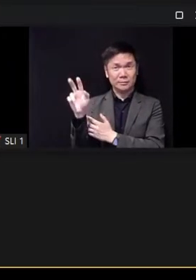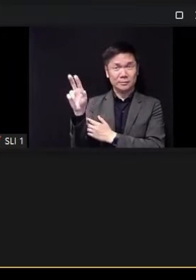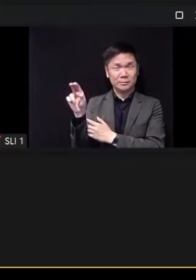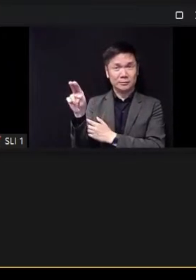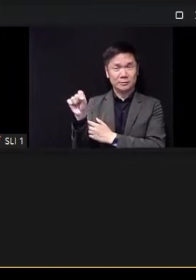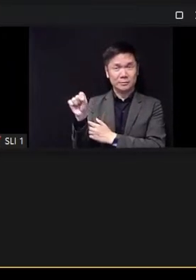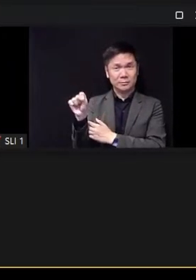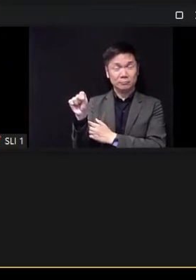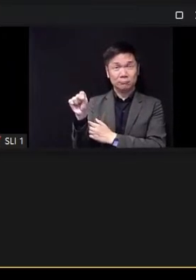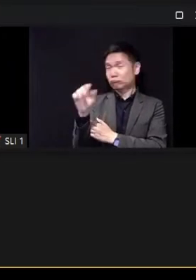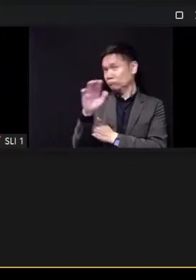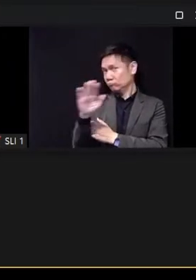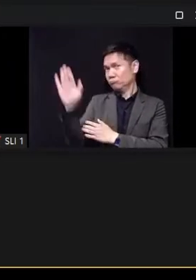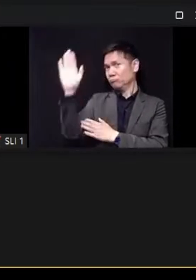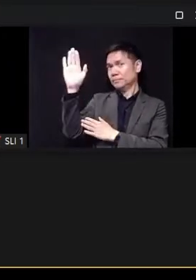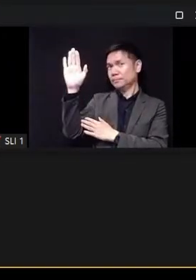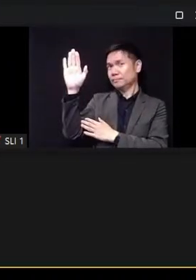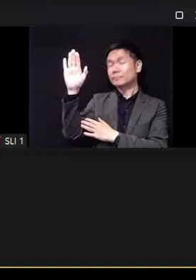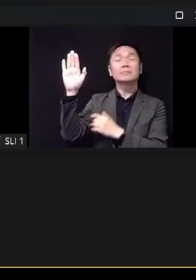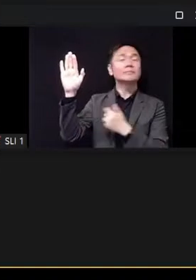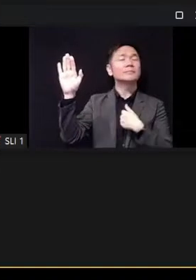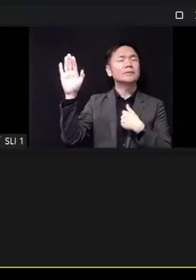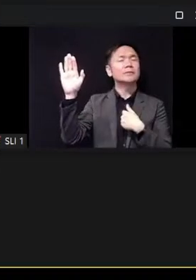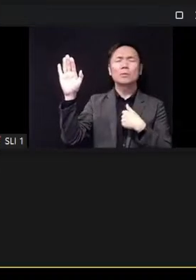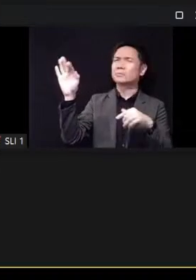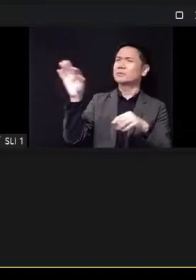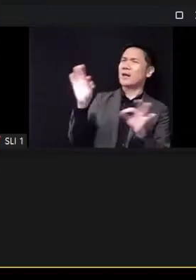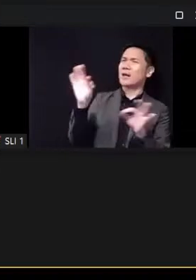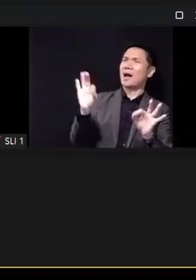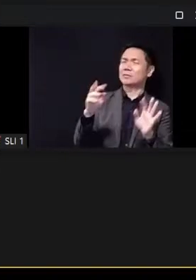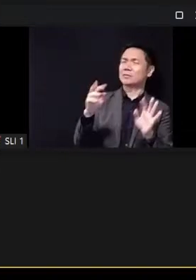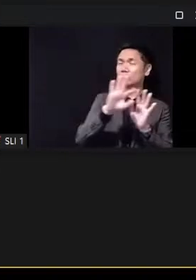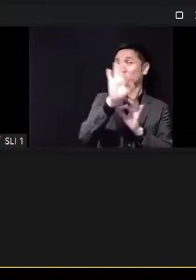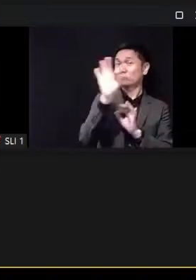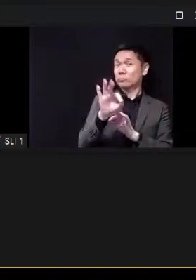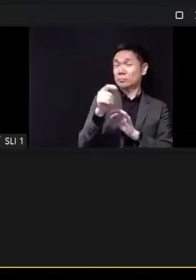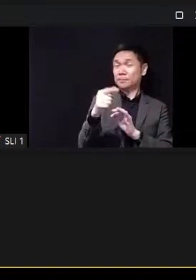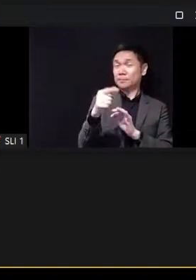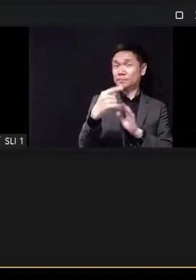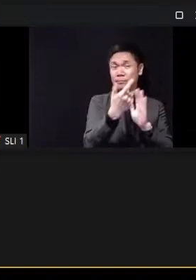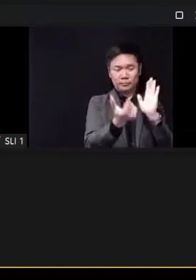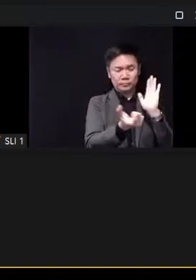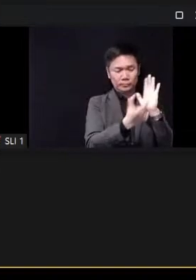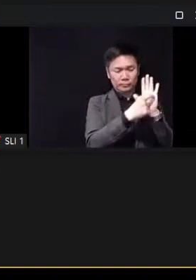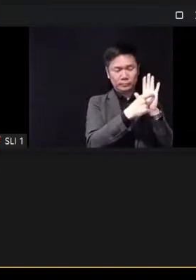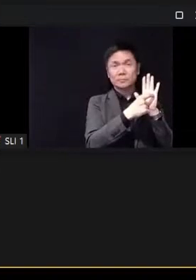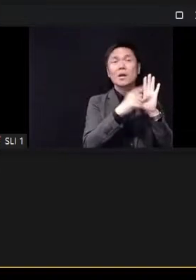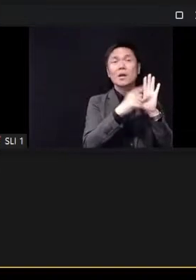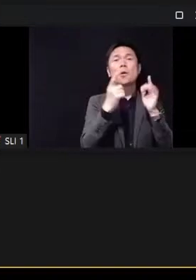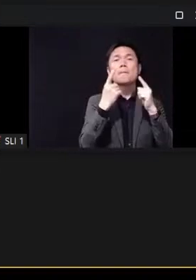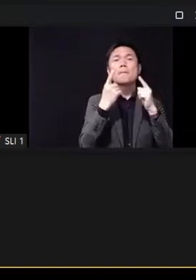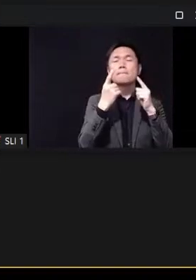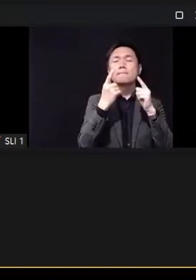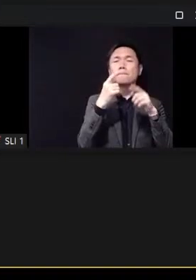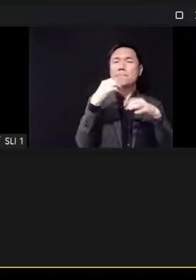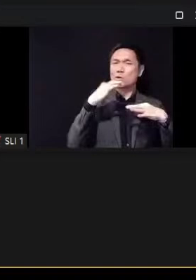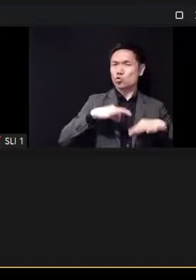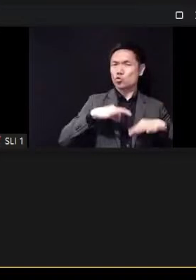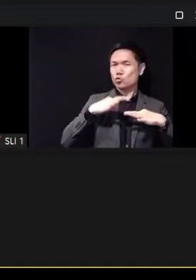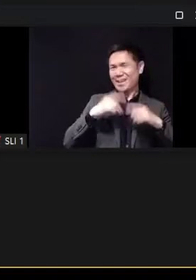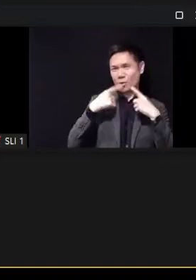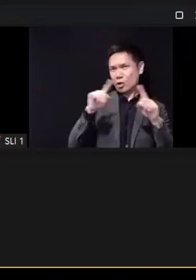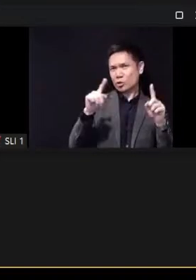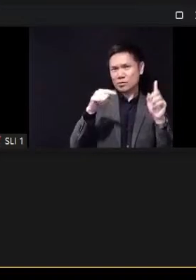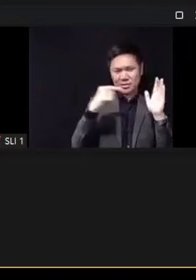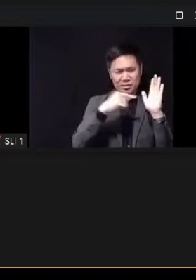модели удалить упоминание министерской декларации и, собственно, первой рекомендации. Мне кажется, это будет компромиссный вариант, и он сохранит позиции